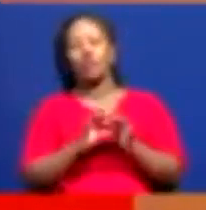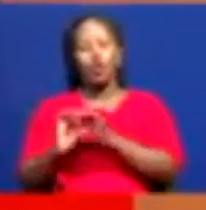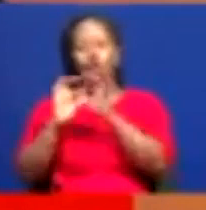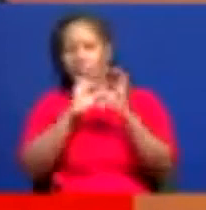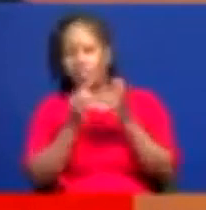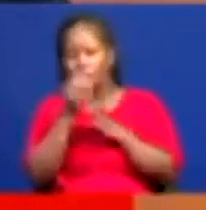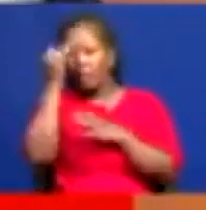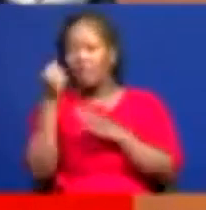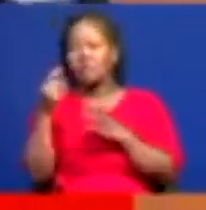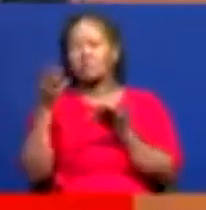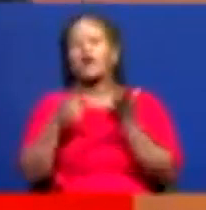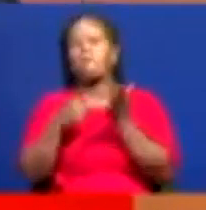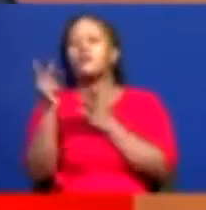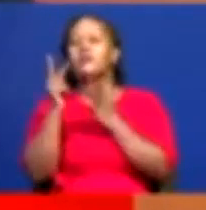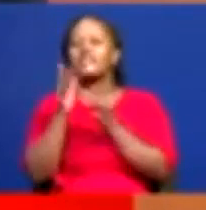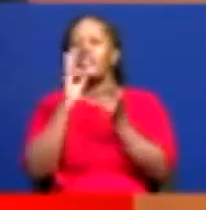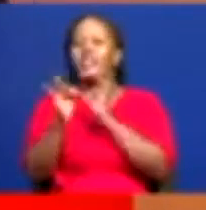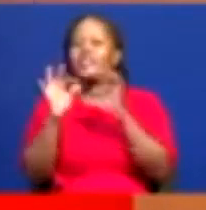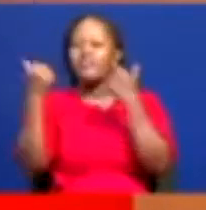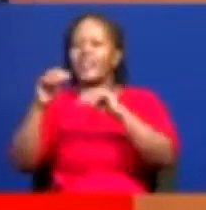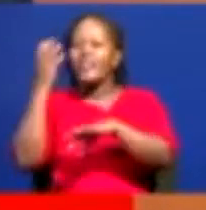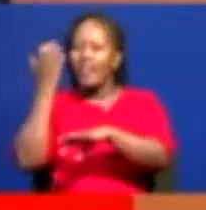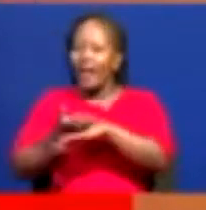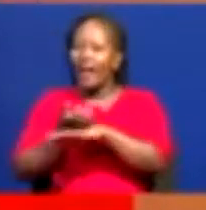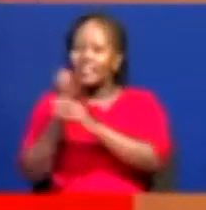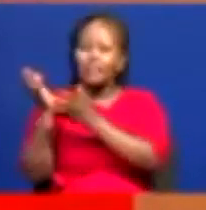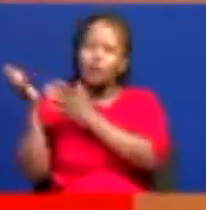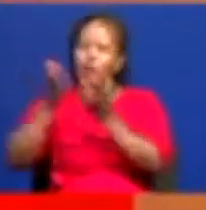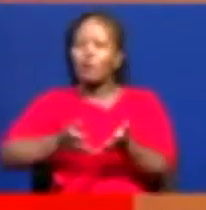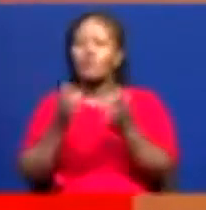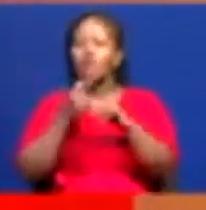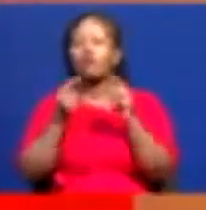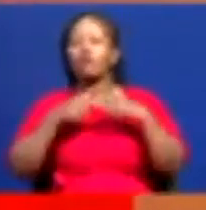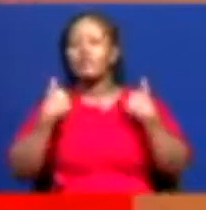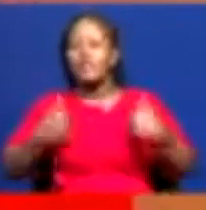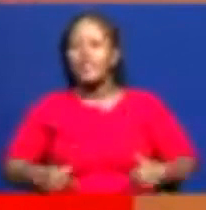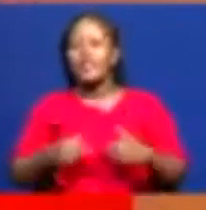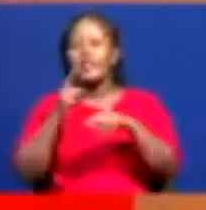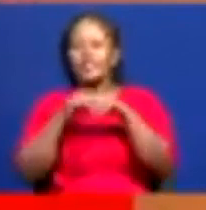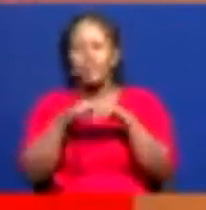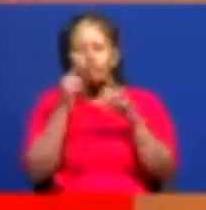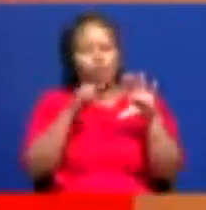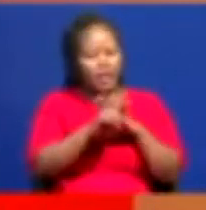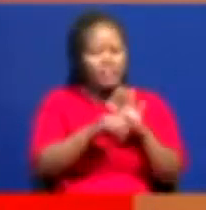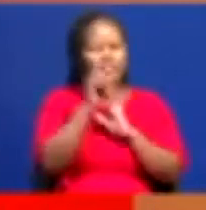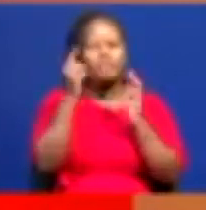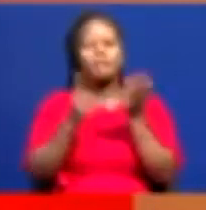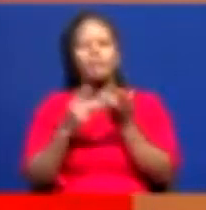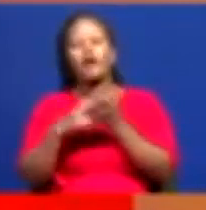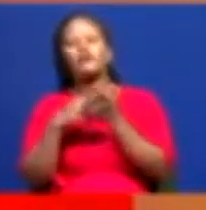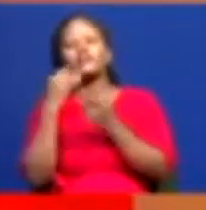kule bandarini. Container yote ikitoka China, ikitoka mahali popote, ikifika tu port of entry, inahesabiwa kama kuna simu, kuna